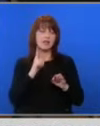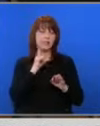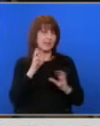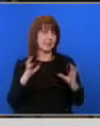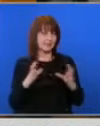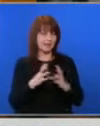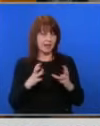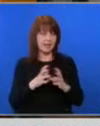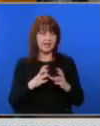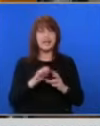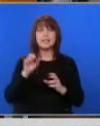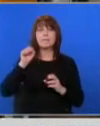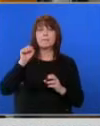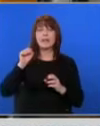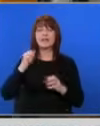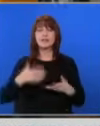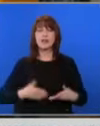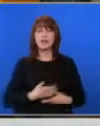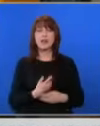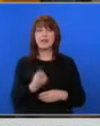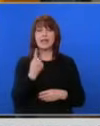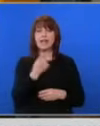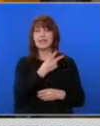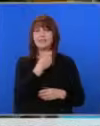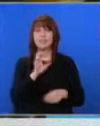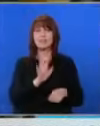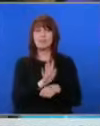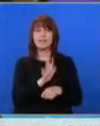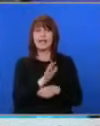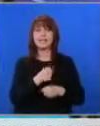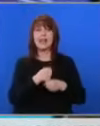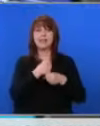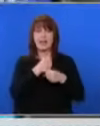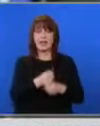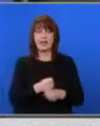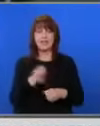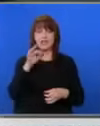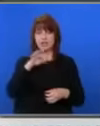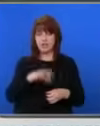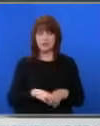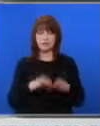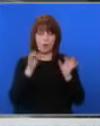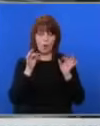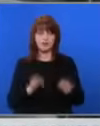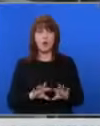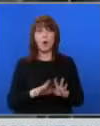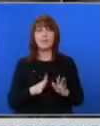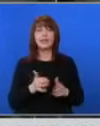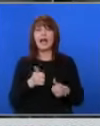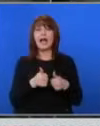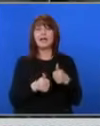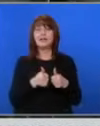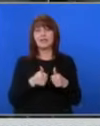За партийната номинация са необходими поне 1215 делегати. Те ще гласуват за окончателното определене на кандидата